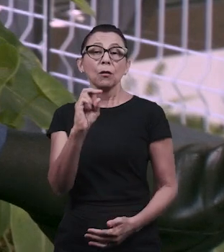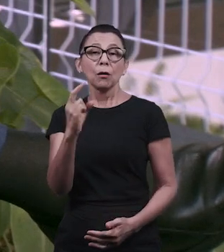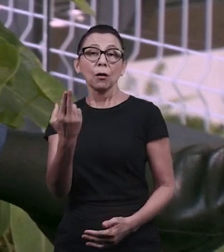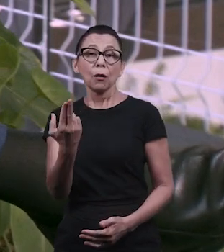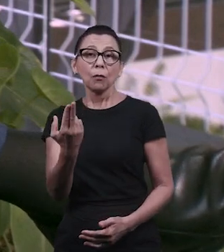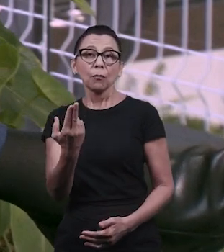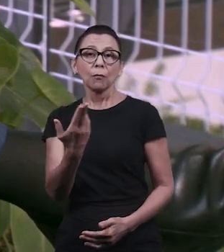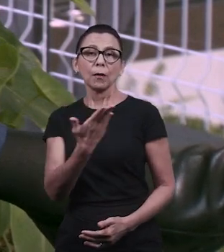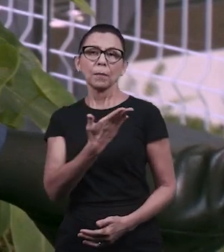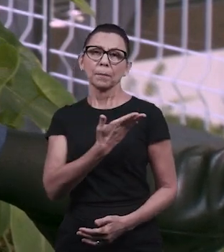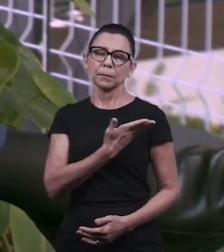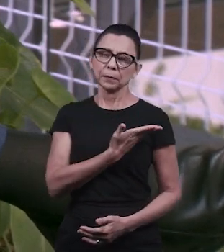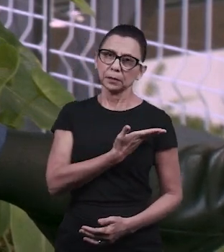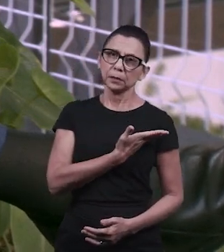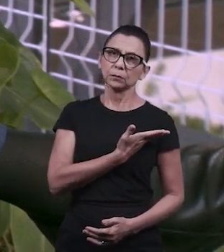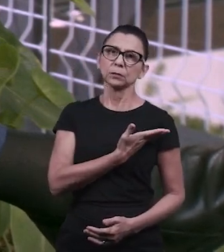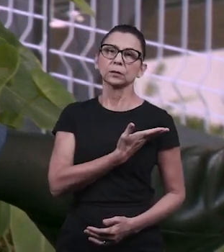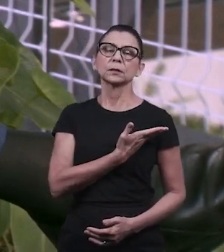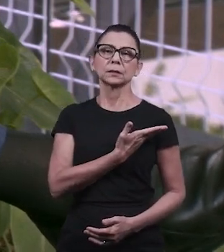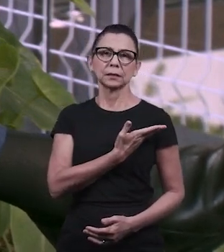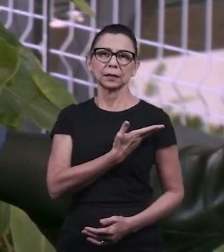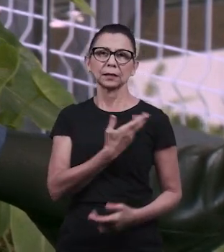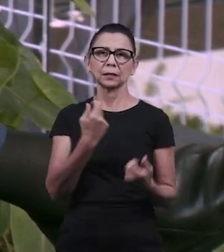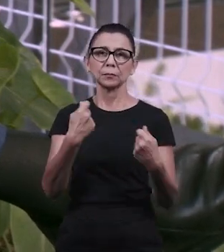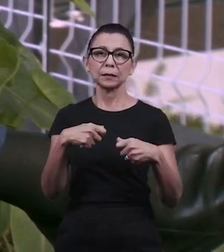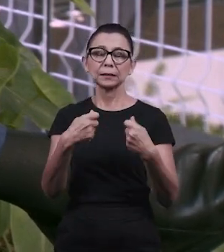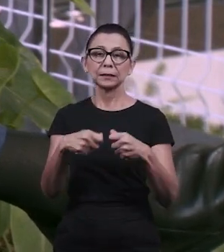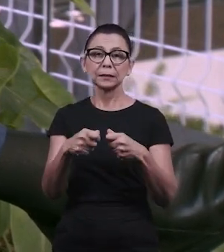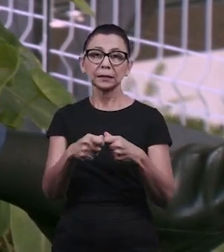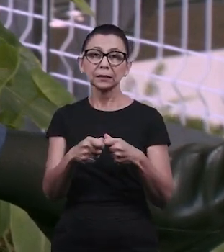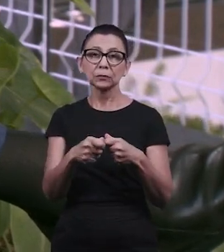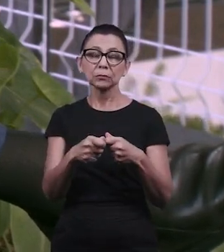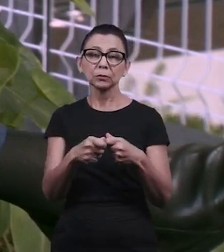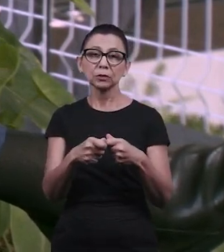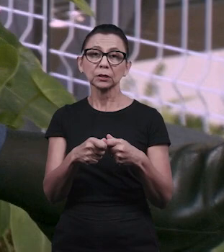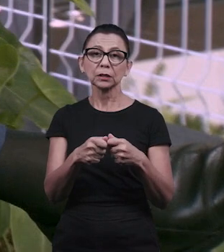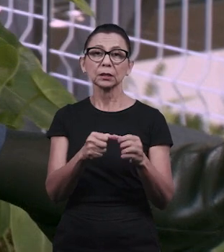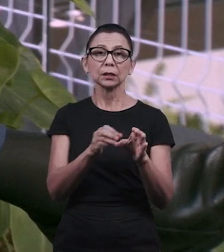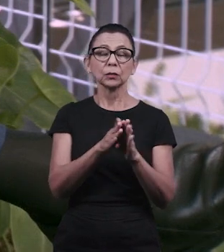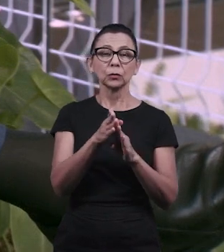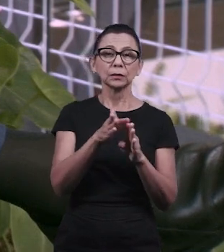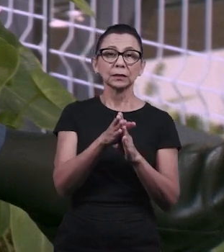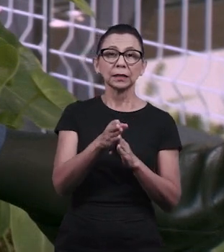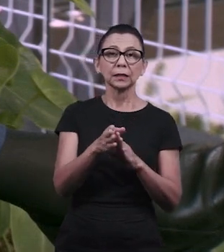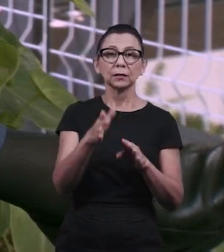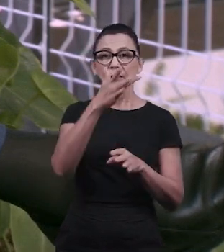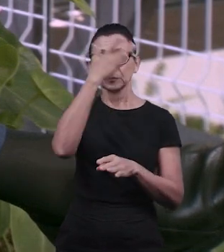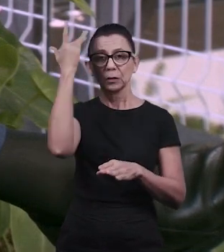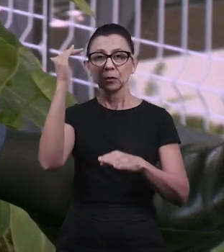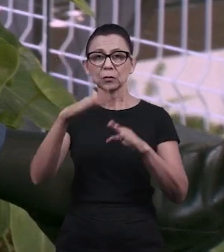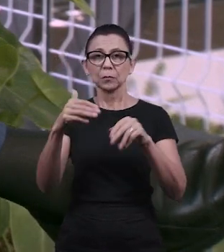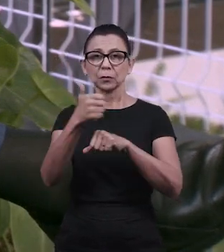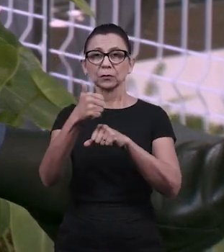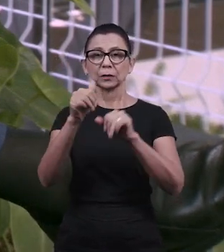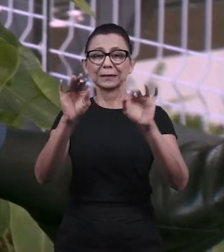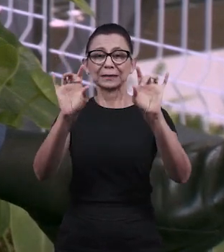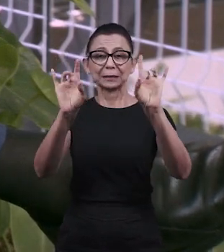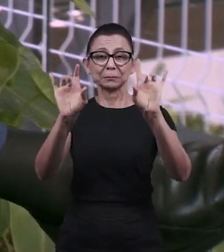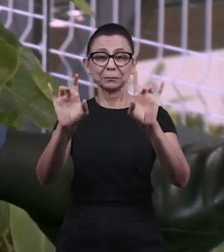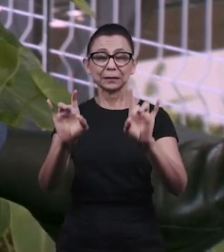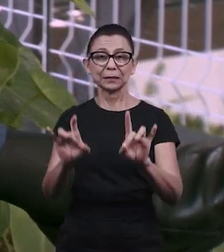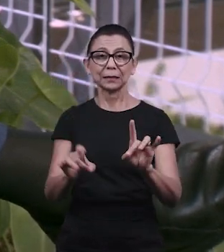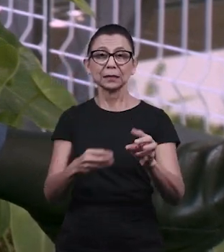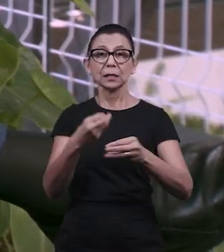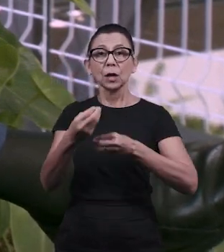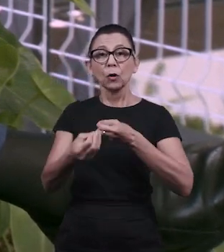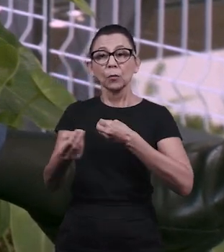говорим на эти темы для родителей, учителей, тех, кто сталкивается с детьми, с различными